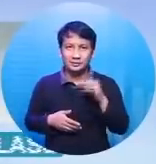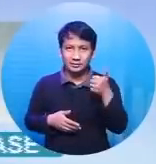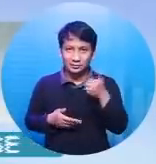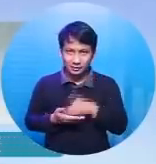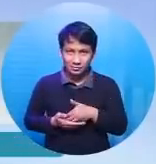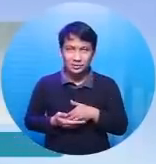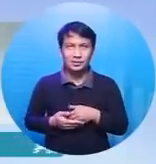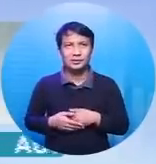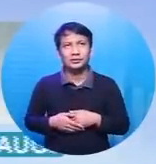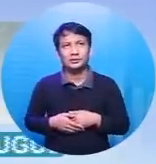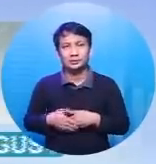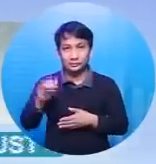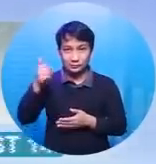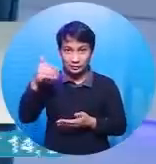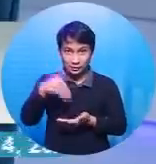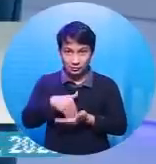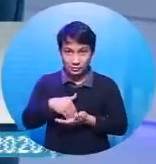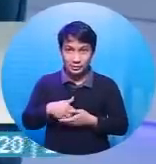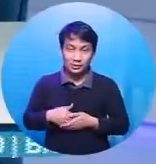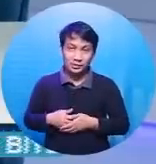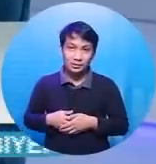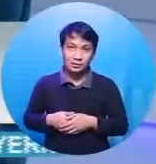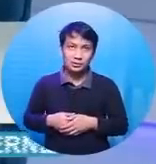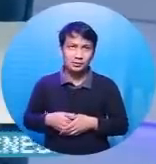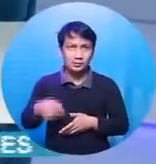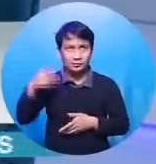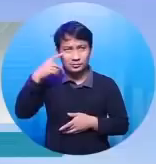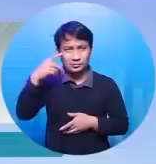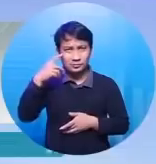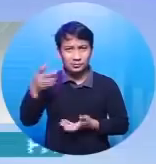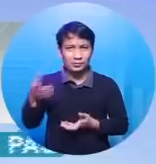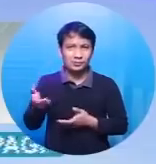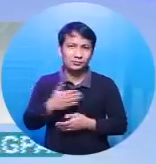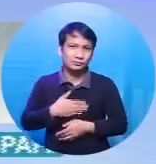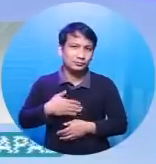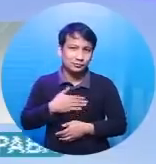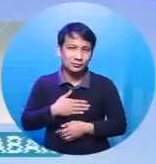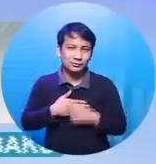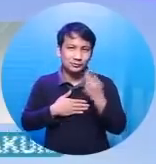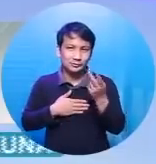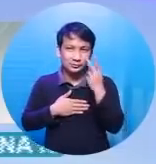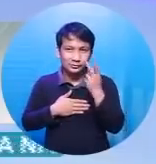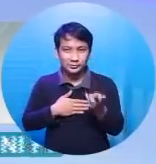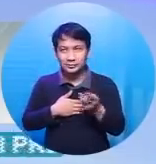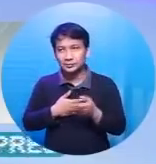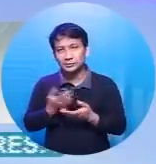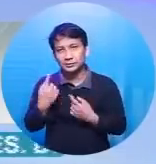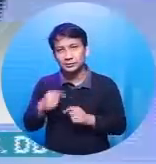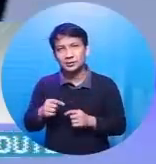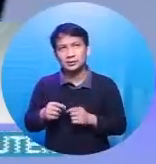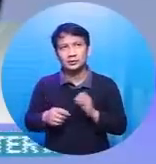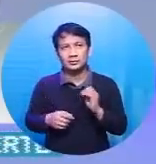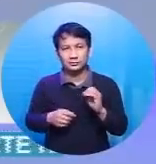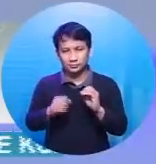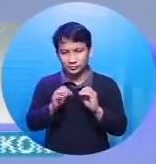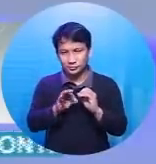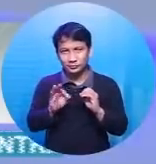10,000 pesos! Nako po! Producer, please, tingnan natin ha. Zero,